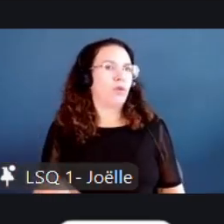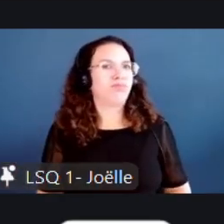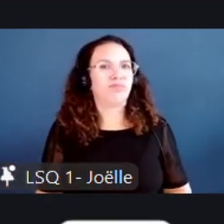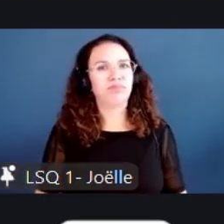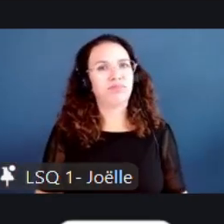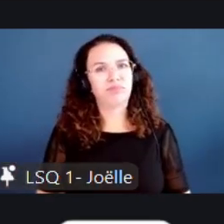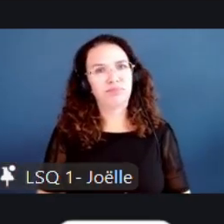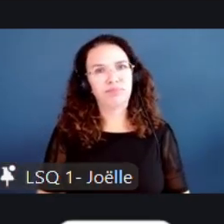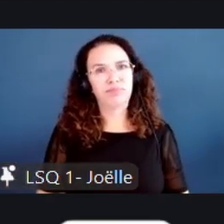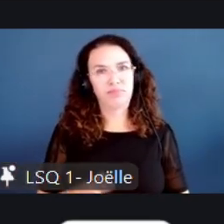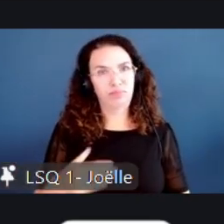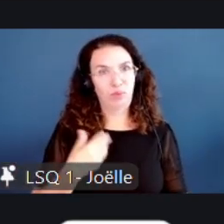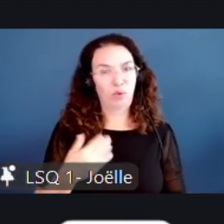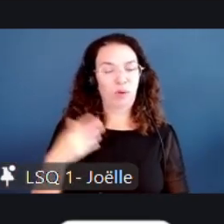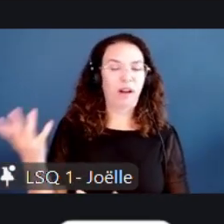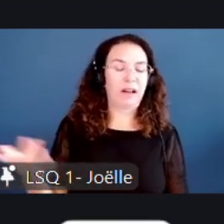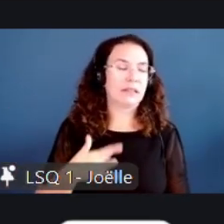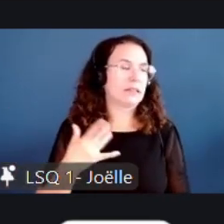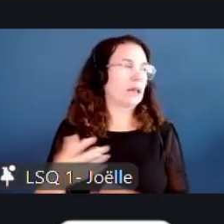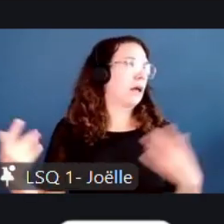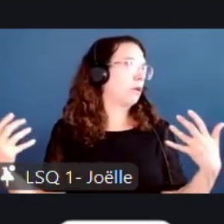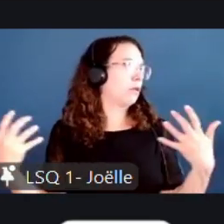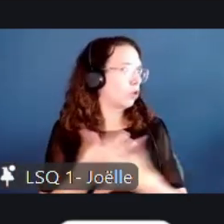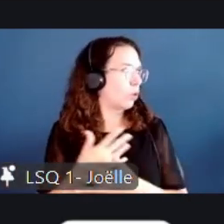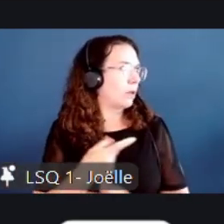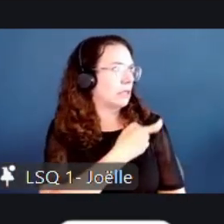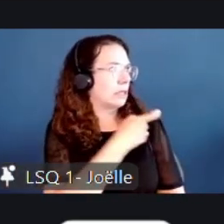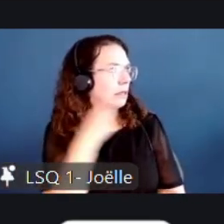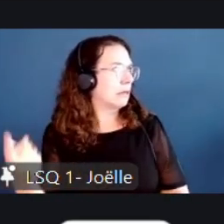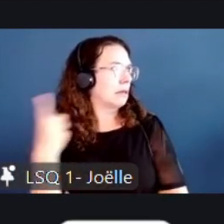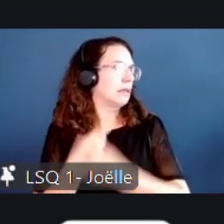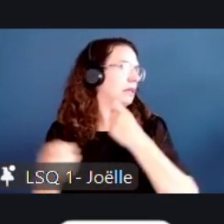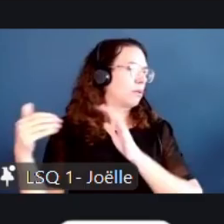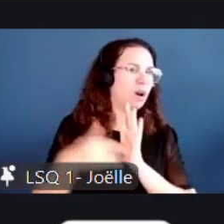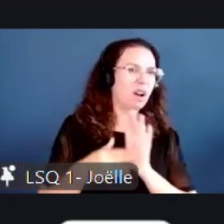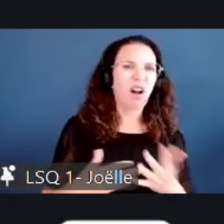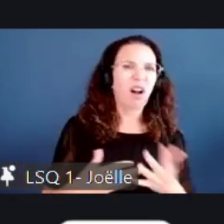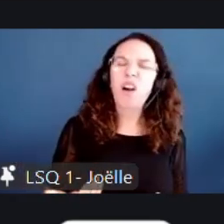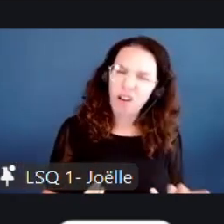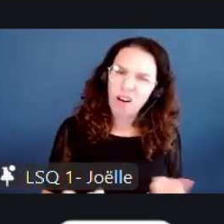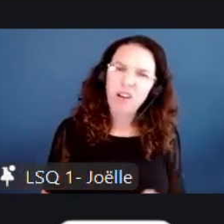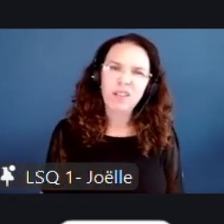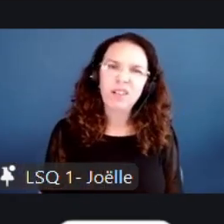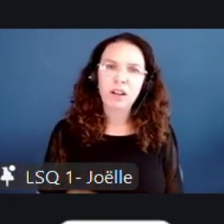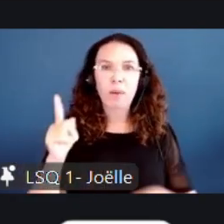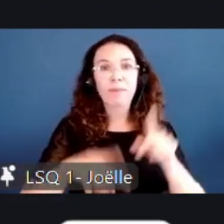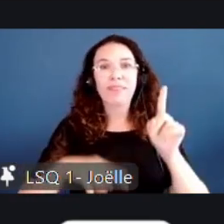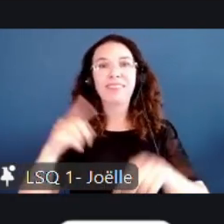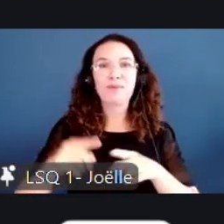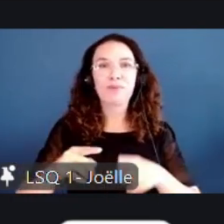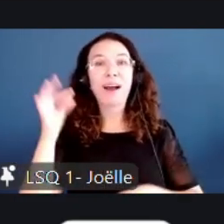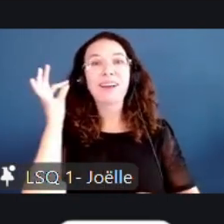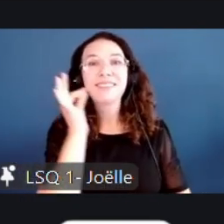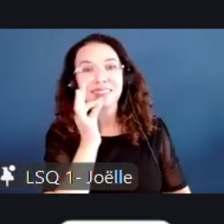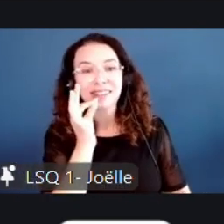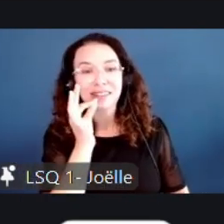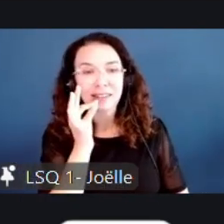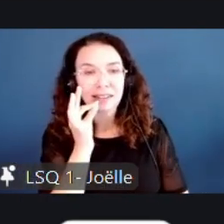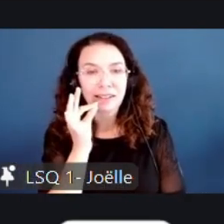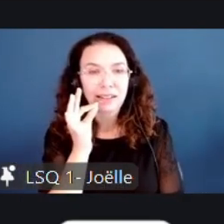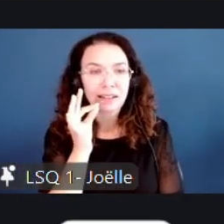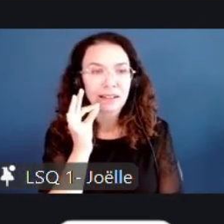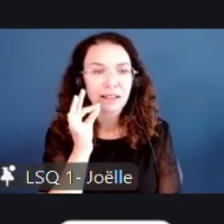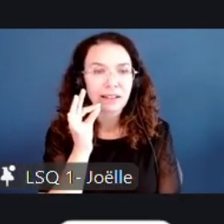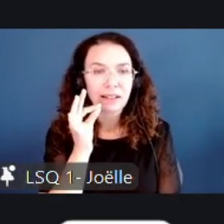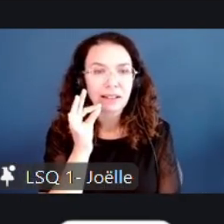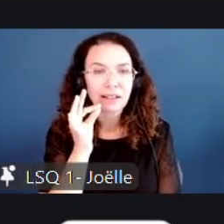plus consulter parce qu'elles anticipent le traumatisme. Comme le disait une personne participante, il arrivait que les réceptionnistes crient mon dead name,